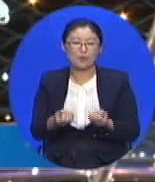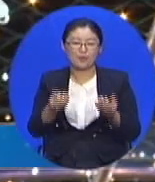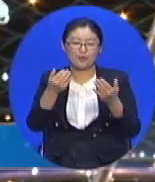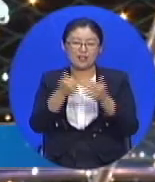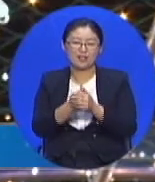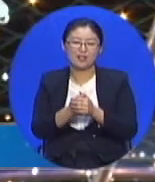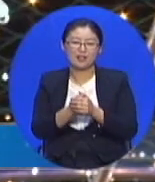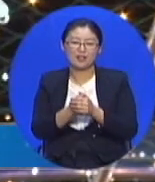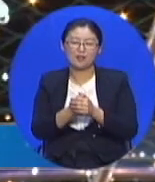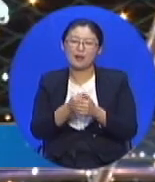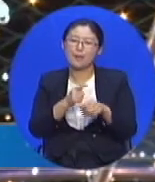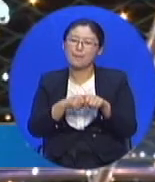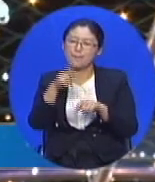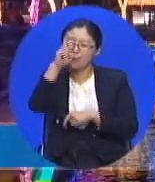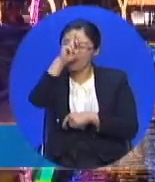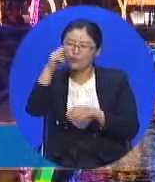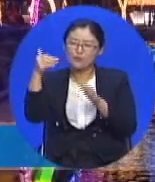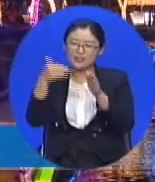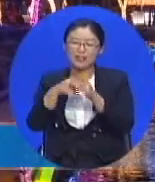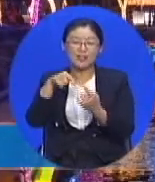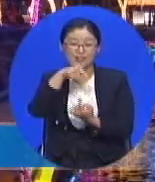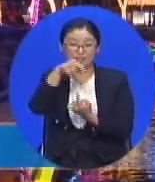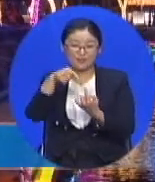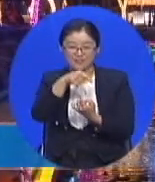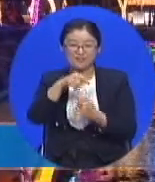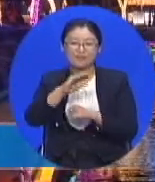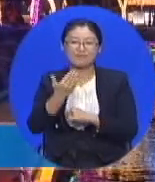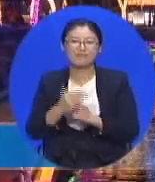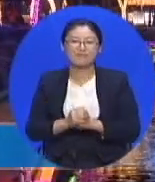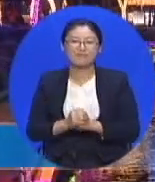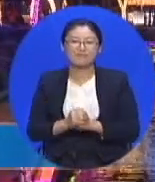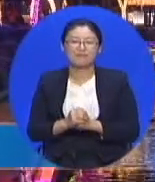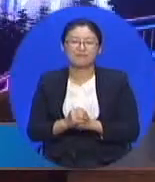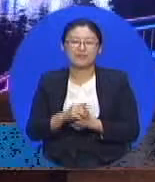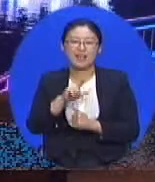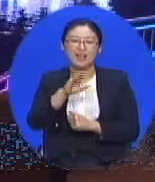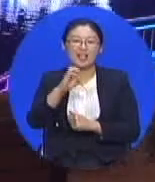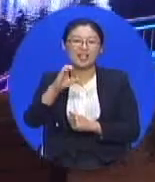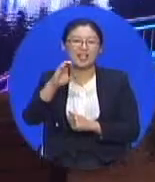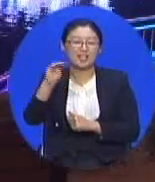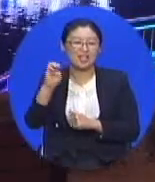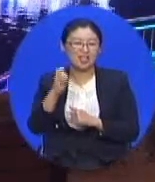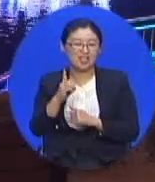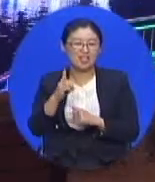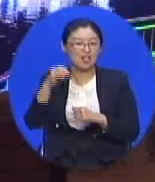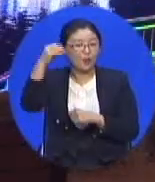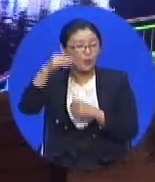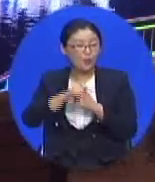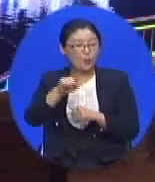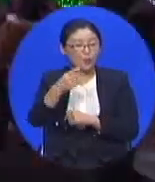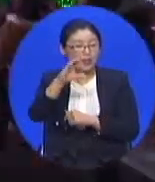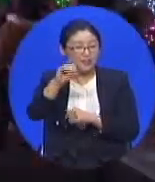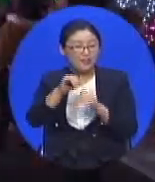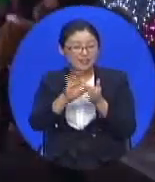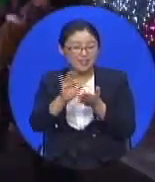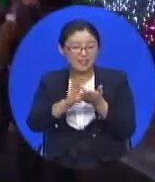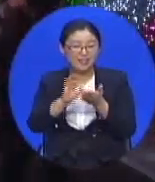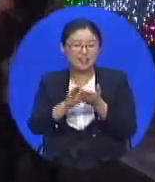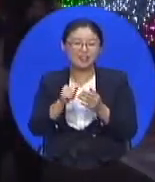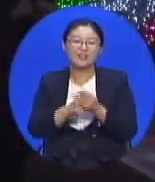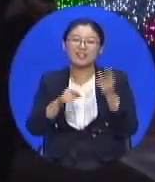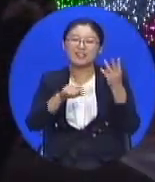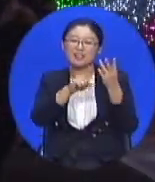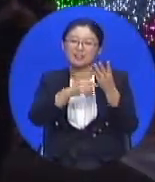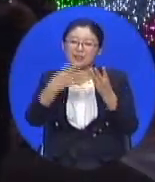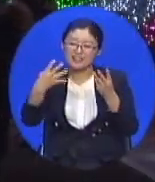11시 30분에서 자정까지 운영한다고 밝혔습니다. LED 전구 약 100만 개가 사용된 여수 빛놀이야는 3월